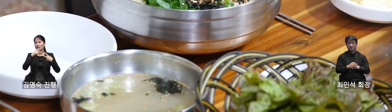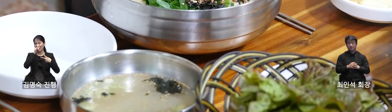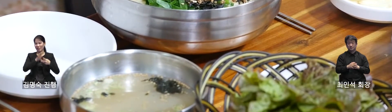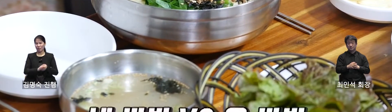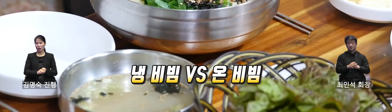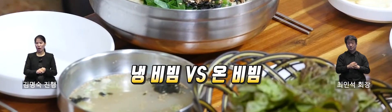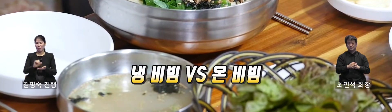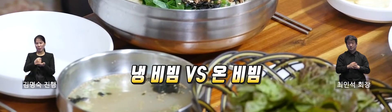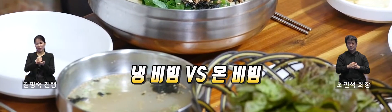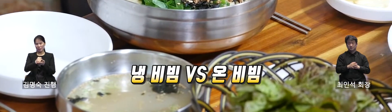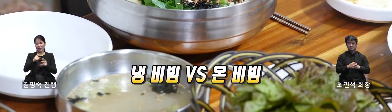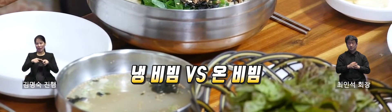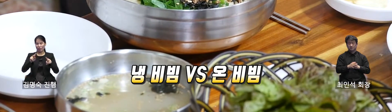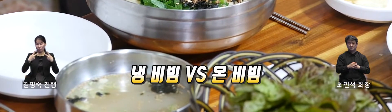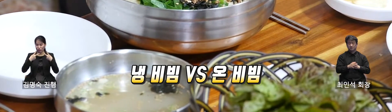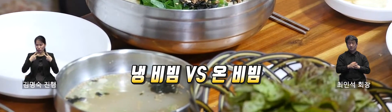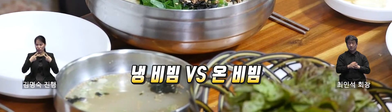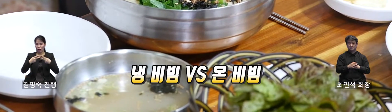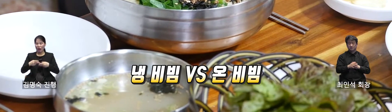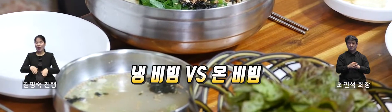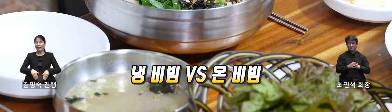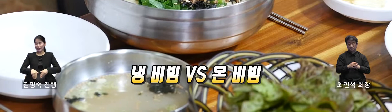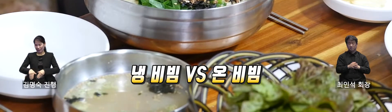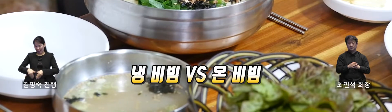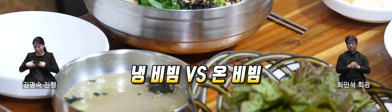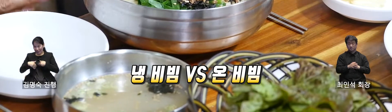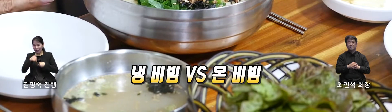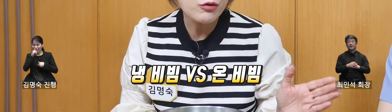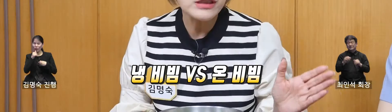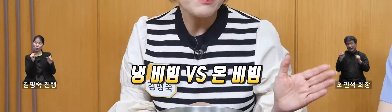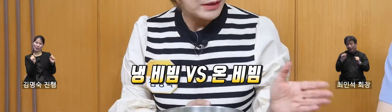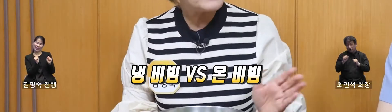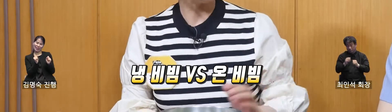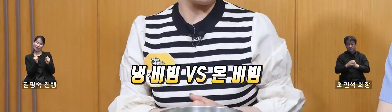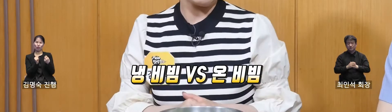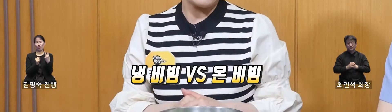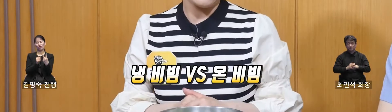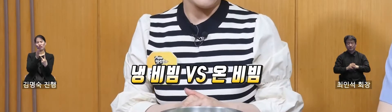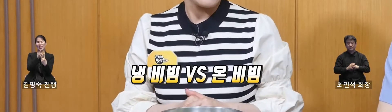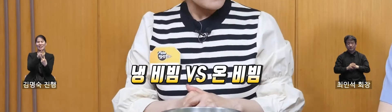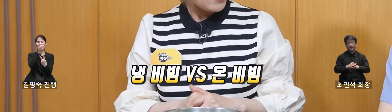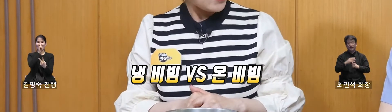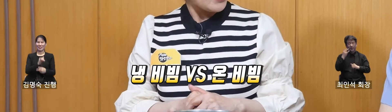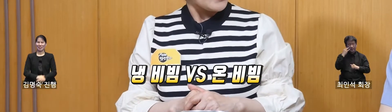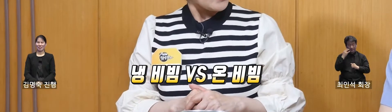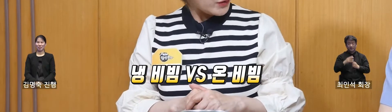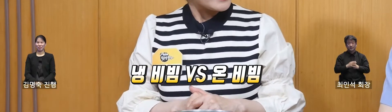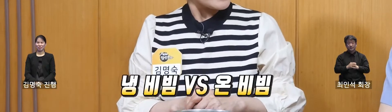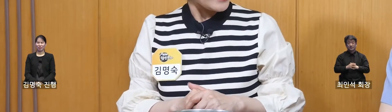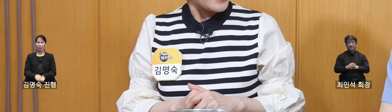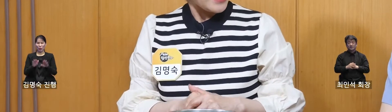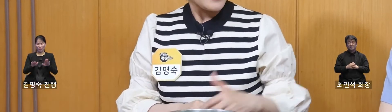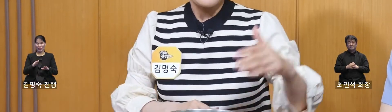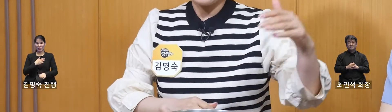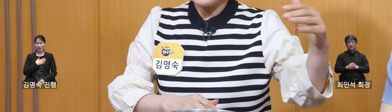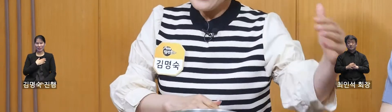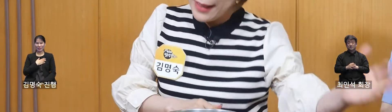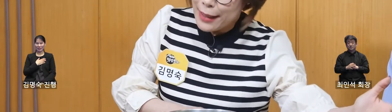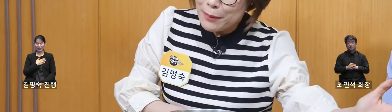네. 비빔도 따뜻한 거 비빔이 있고 차가운 비빔이 있습니다. 네네. 그래서 오늘은